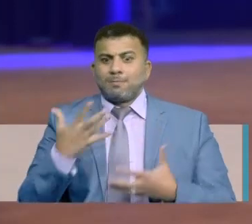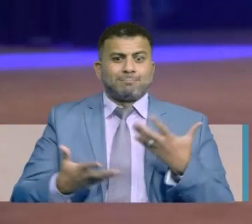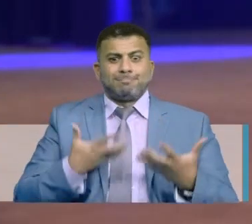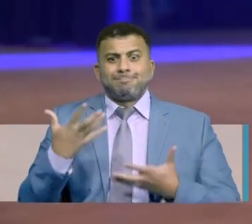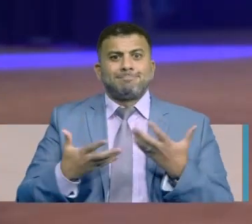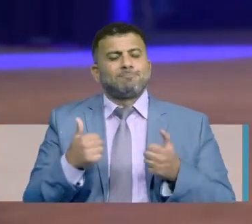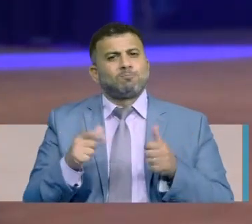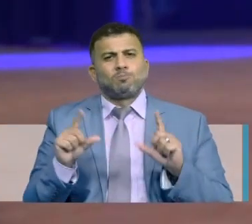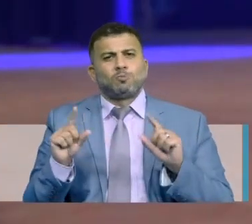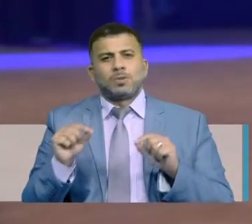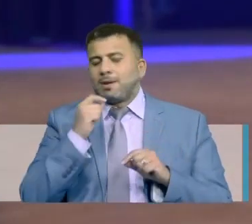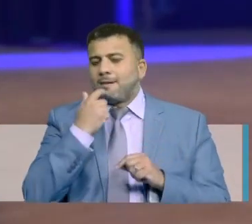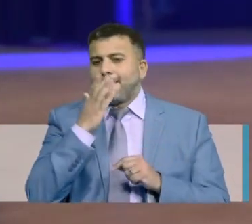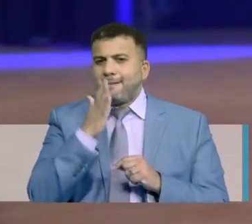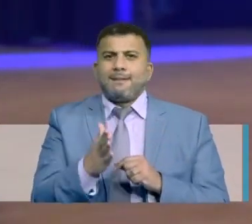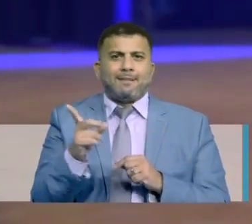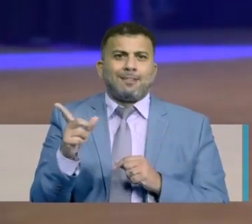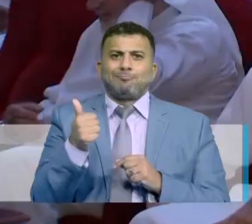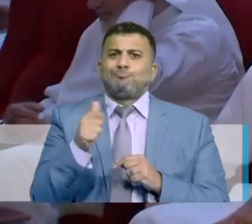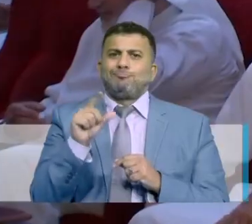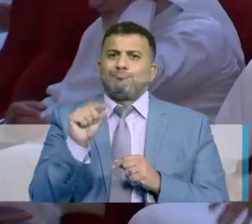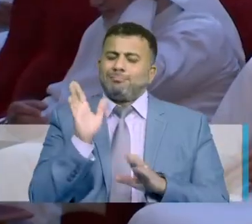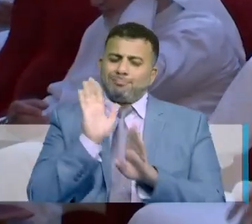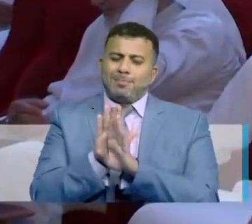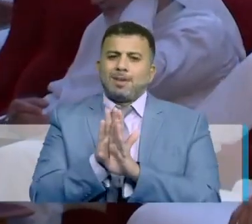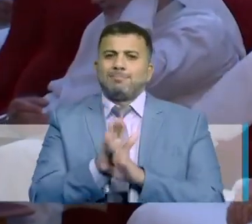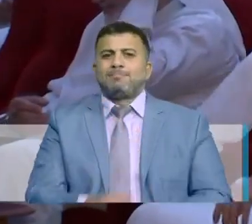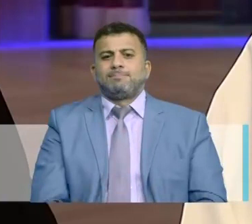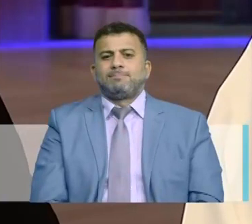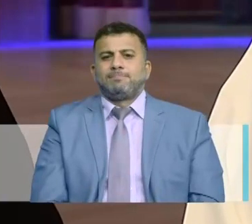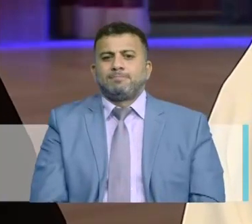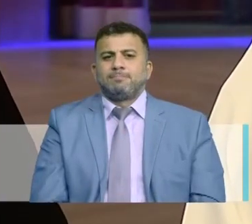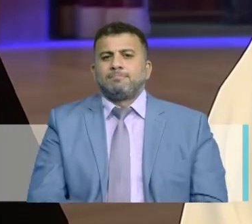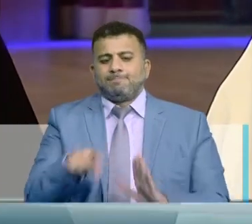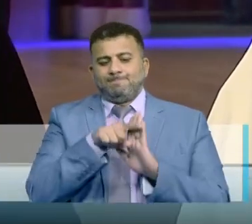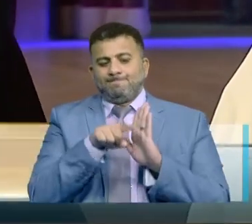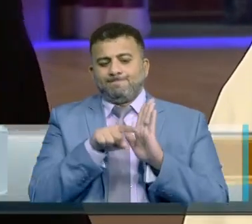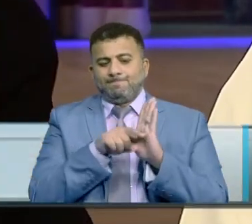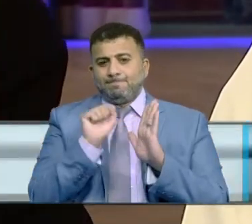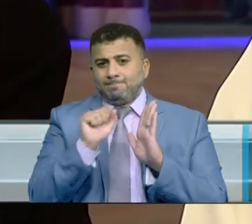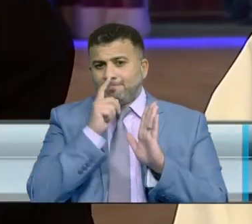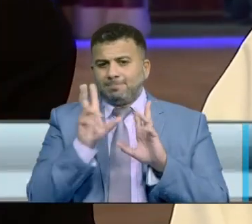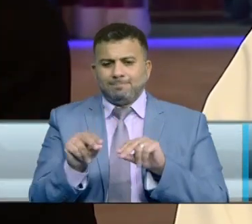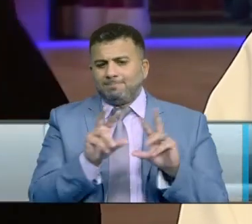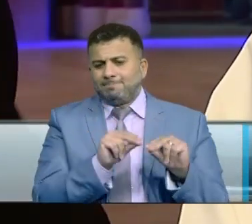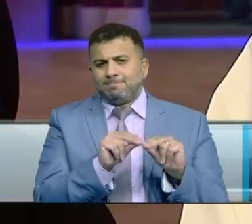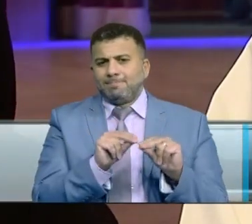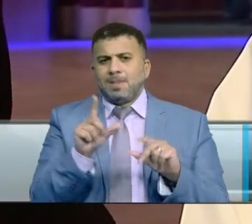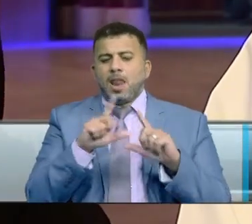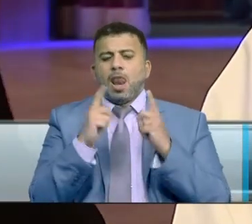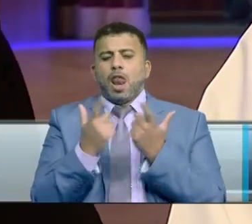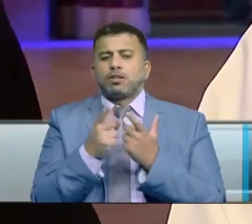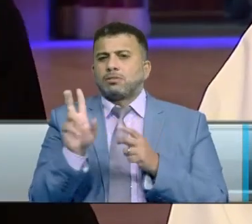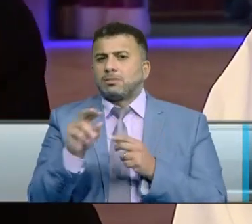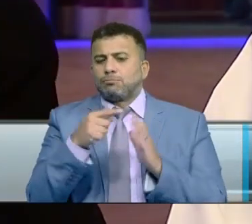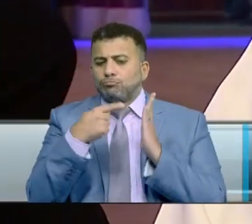فعلا يستحقون كل الدعم والتقدير. معايير موجوده نفس المعايير اللي وضعتها اللجنه